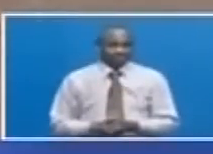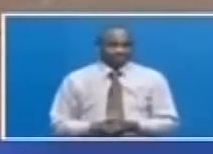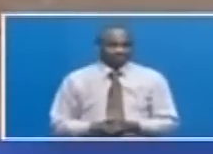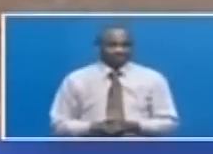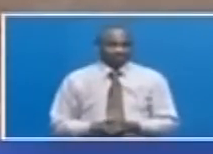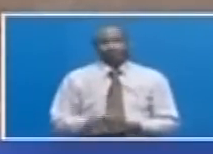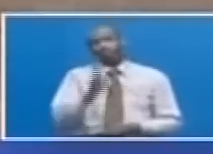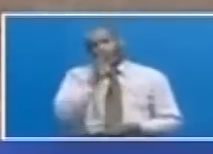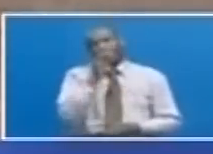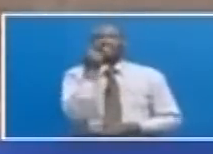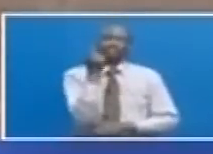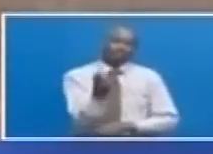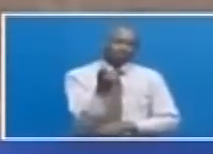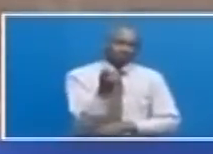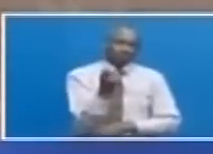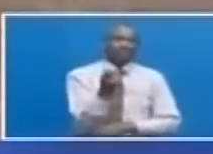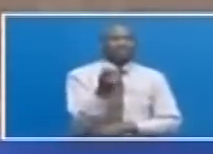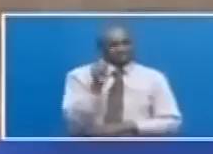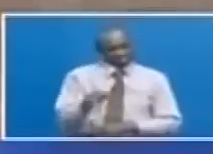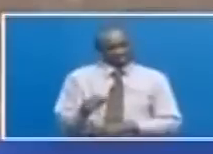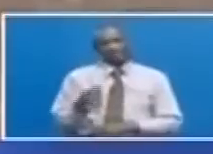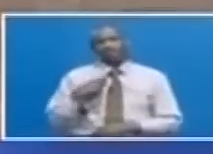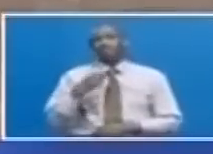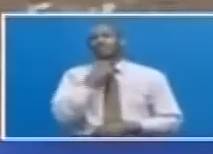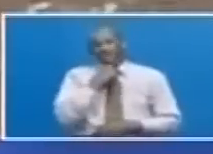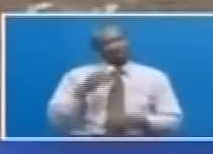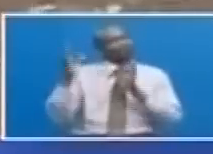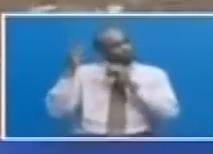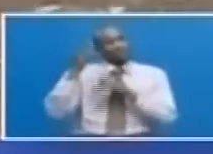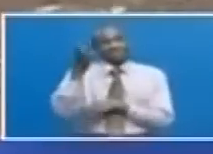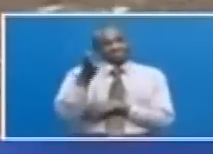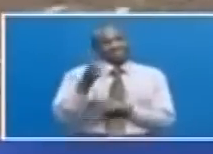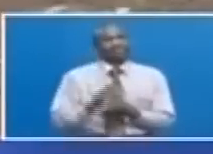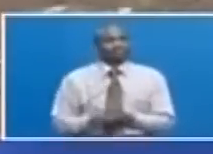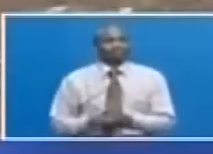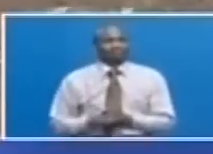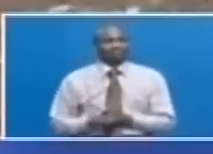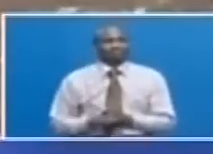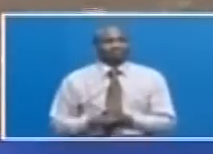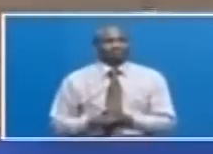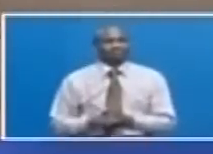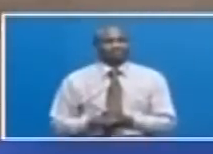Maji ndio kidogo, licha ya umri wetu bado tuna matumaini.